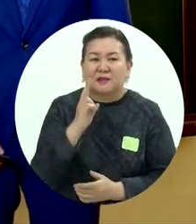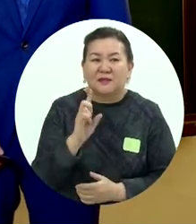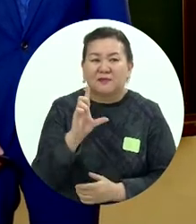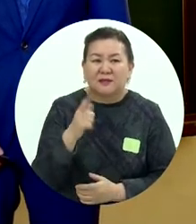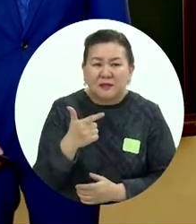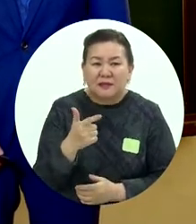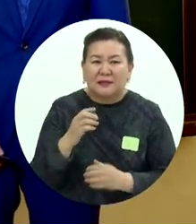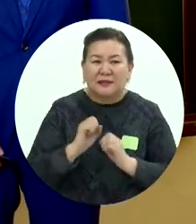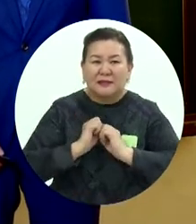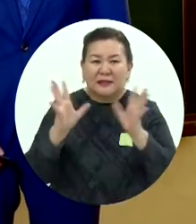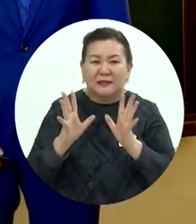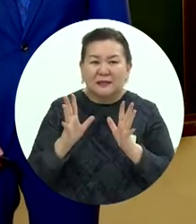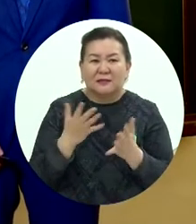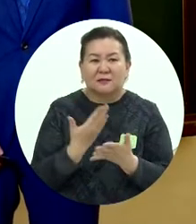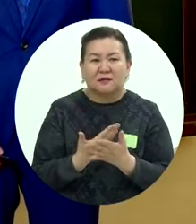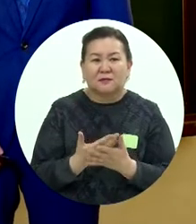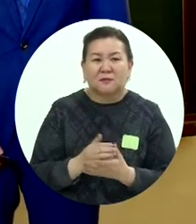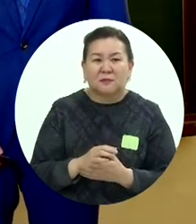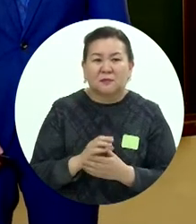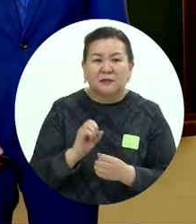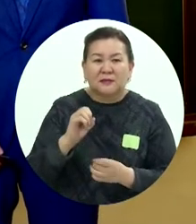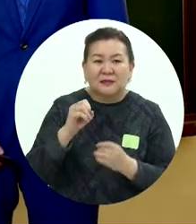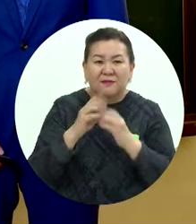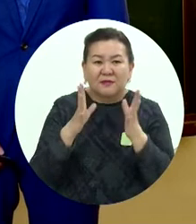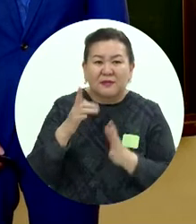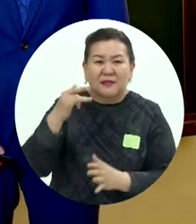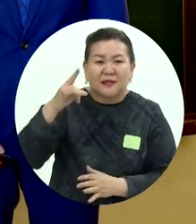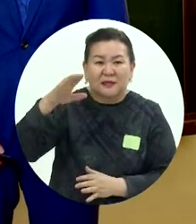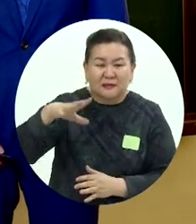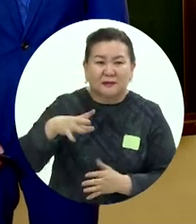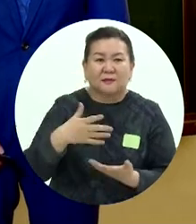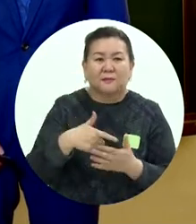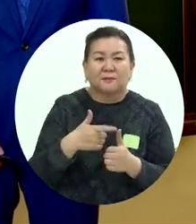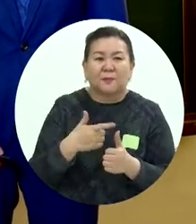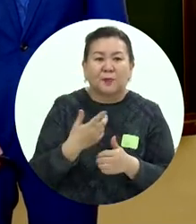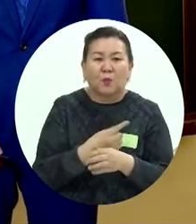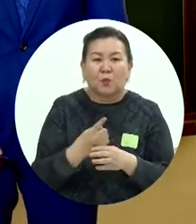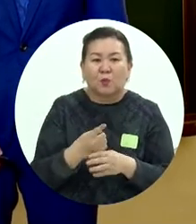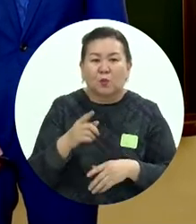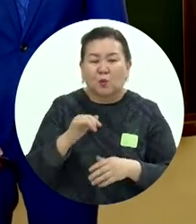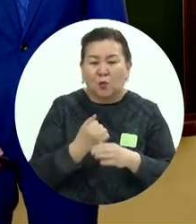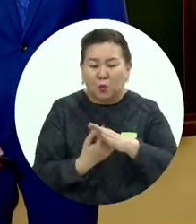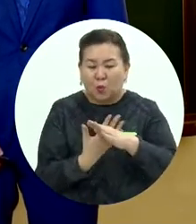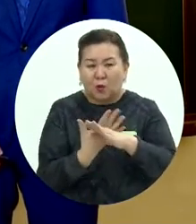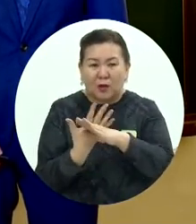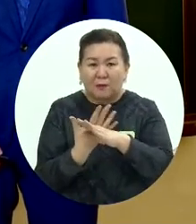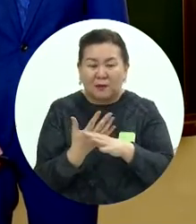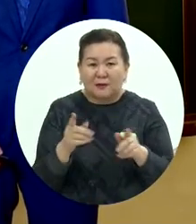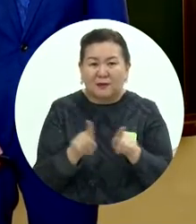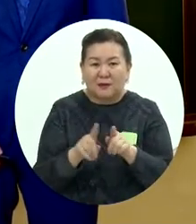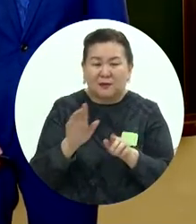цэвдгийн гисэл түүний үр дагавар. За цэвдэг төрсөн цэнгэг усны нөөцийг хэмжээгээр агуулдаг. За мөн ургамлын өрөвчөд чигээр